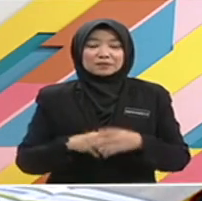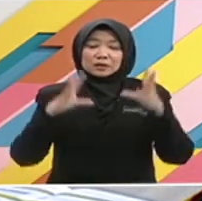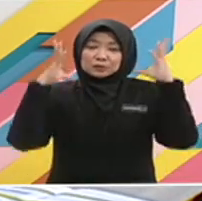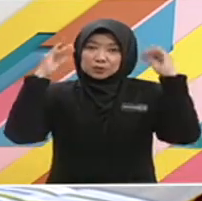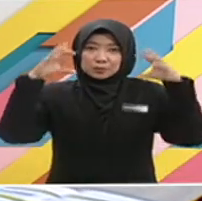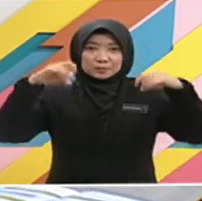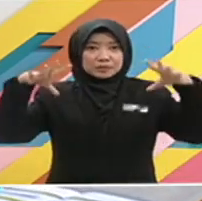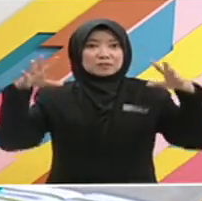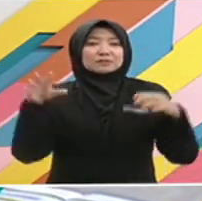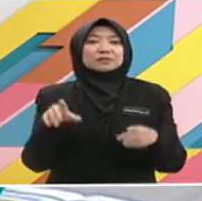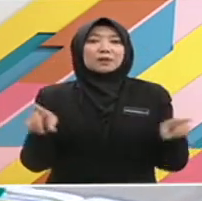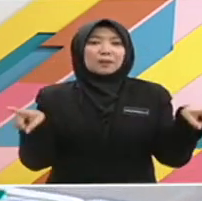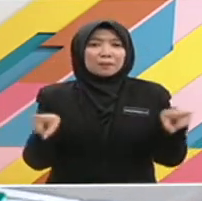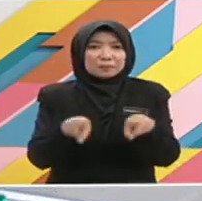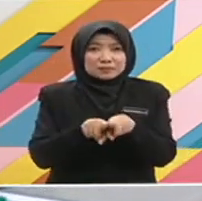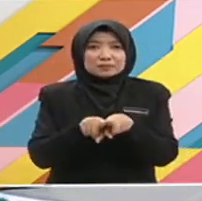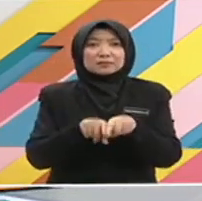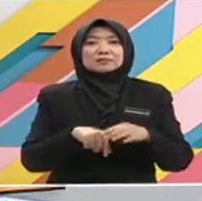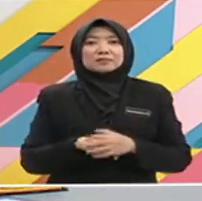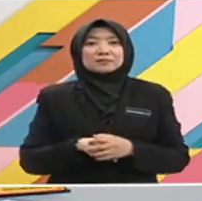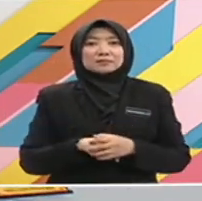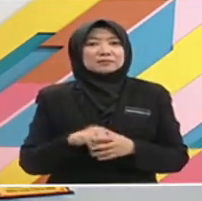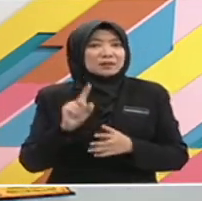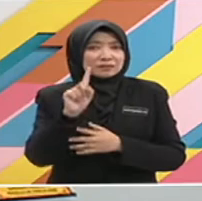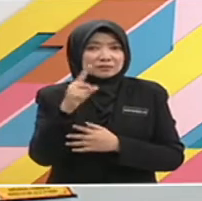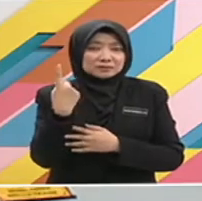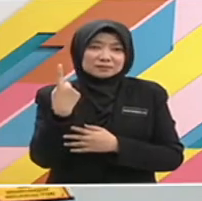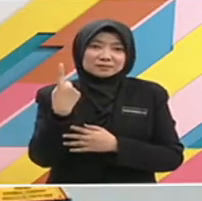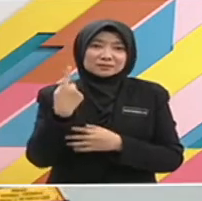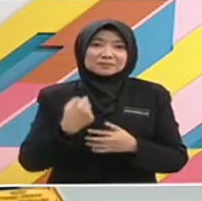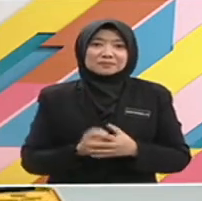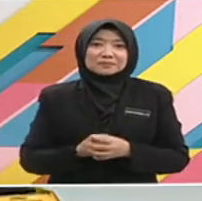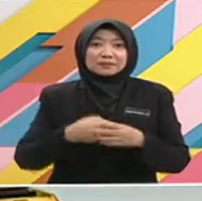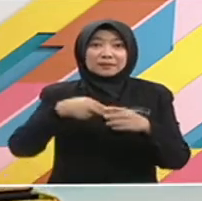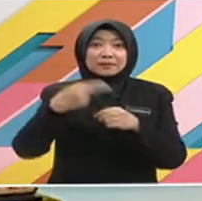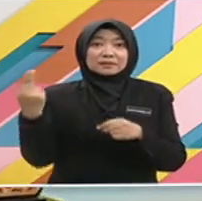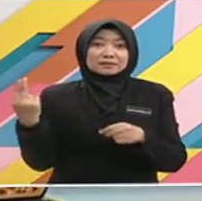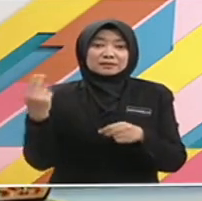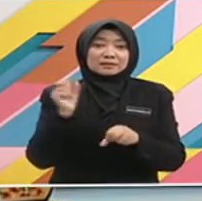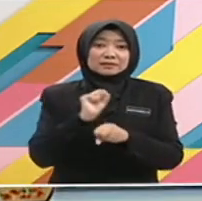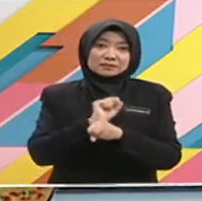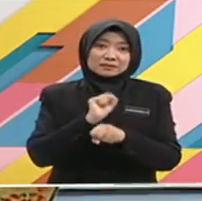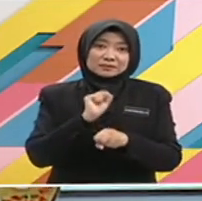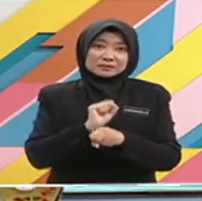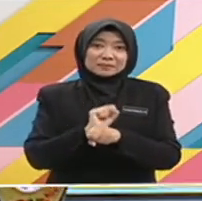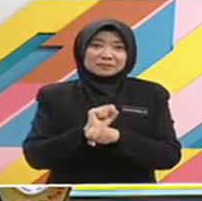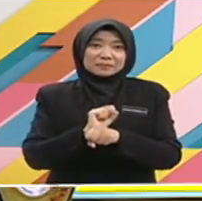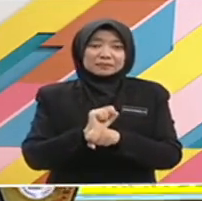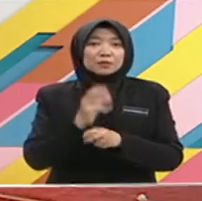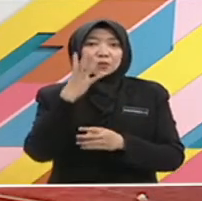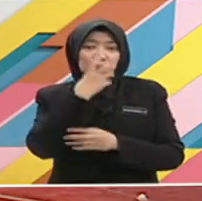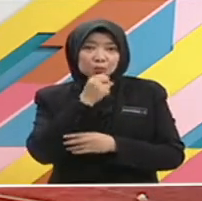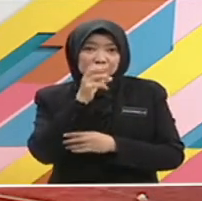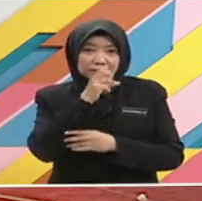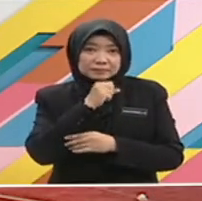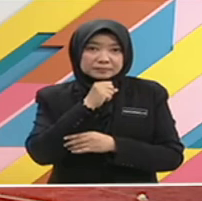magic, samalah cikgu. Sama ya? Ha, rata aja. Sama macam je, saya kan? Punya hasil okay. kerja. Sebelah sini ada warna orange. Di sini pun ada